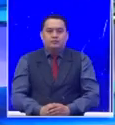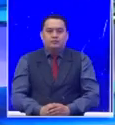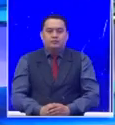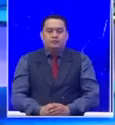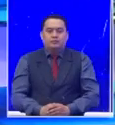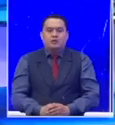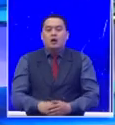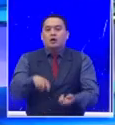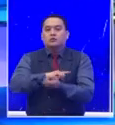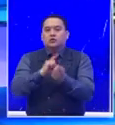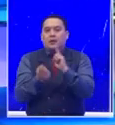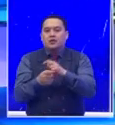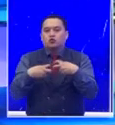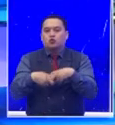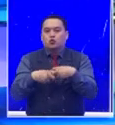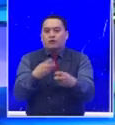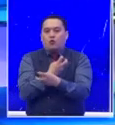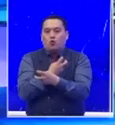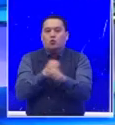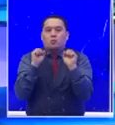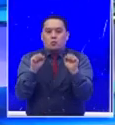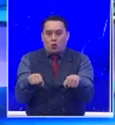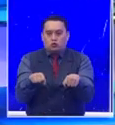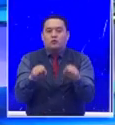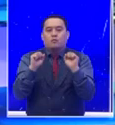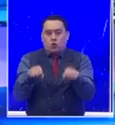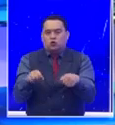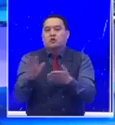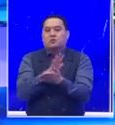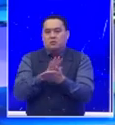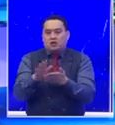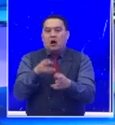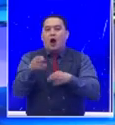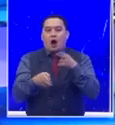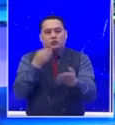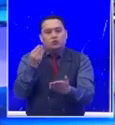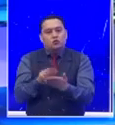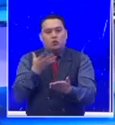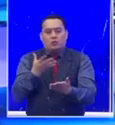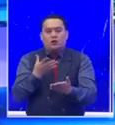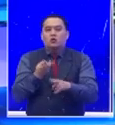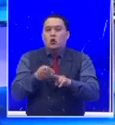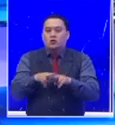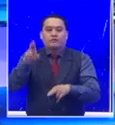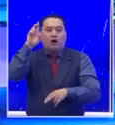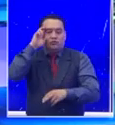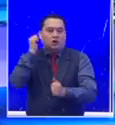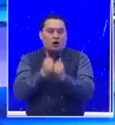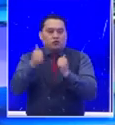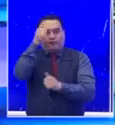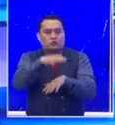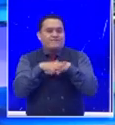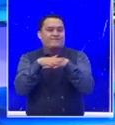Продолжаем выпуск. Заменить изношенные суставы можно и даже бесплатно, хотя операция дорогостоящая. Для этого государство ежегодно